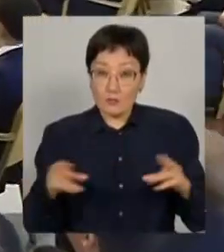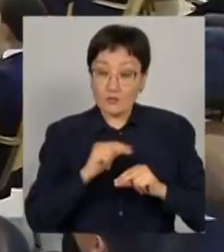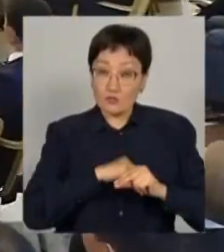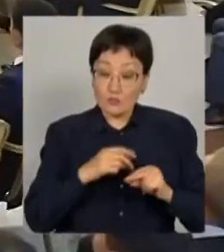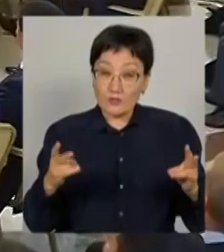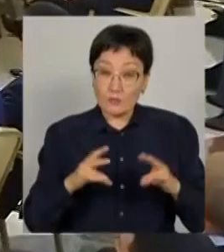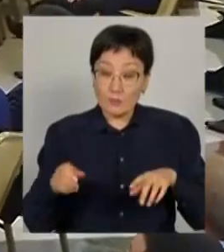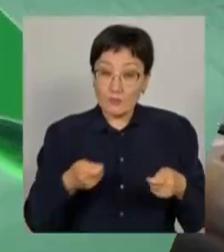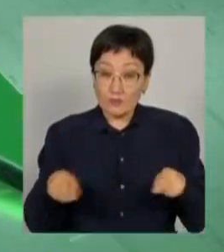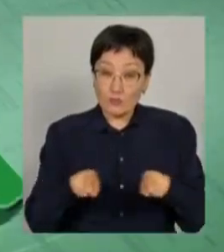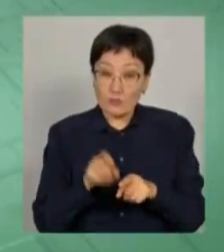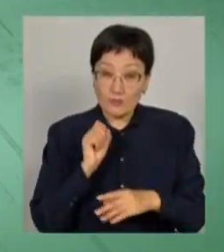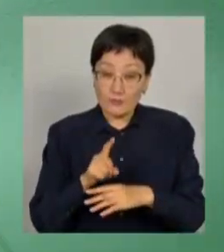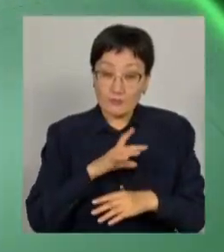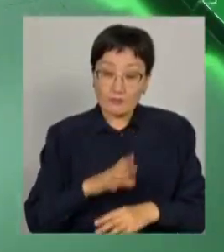осындай пәрмен берді.